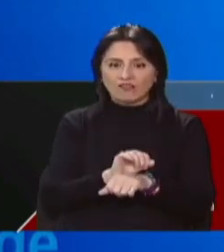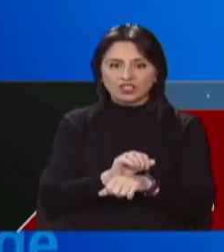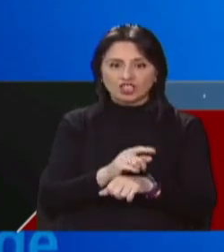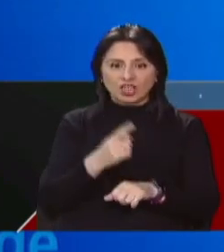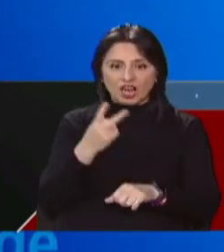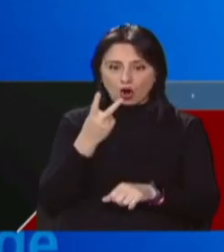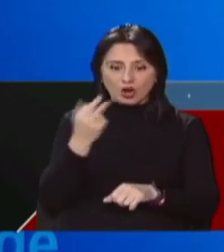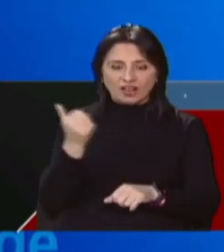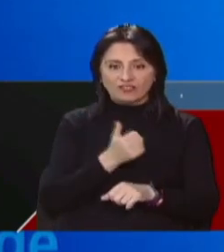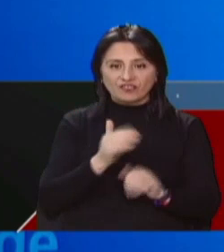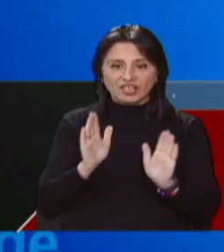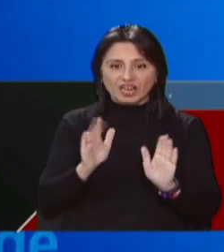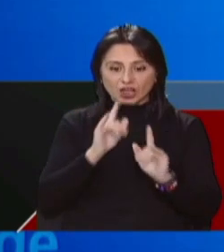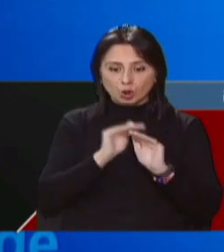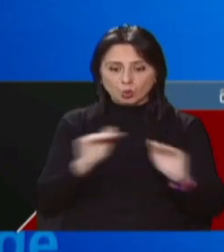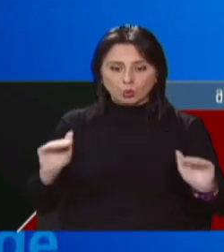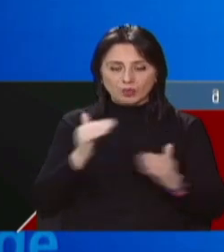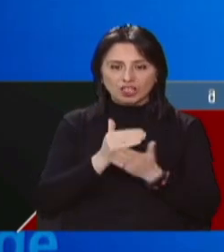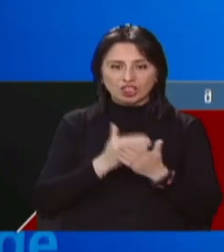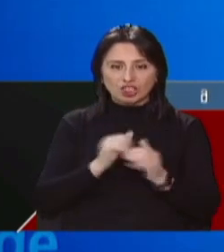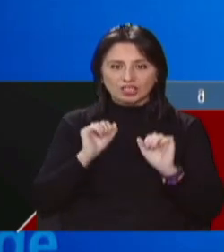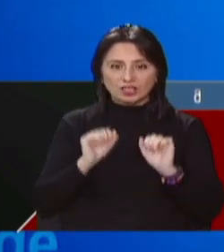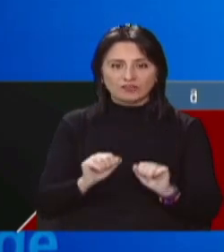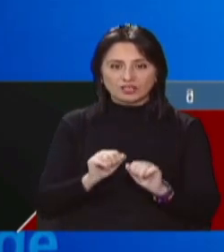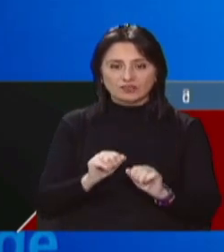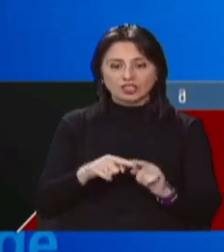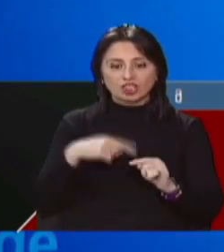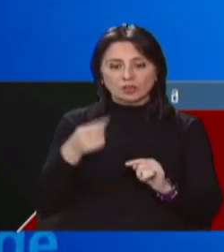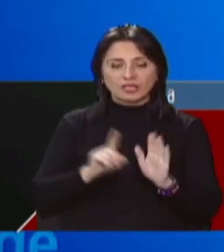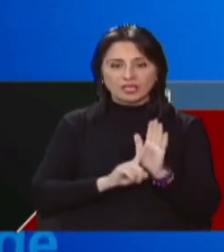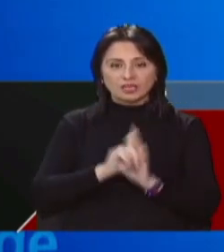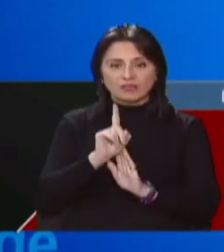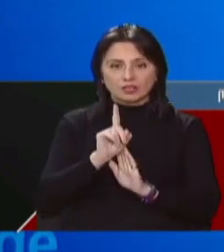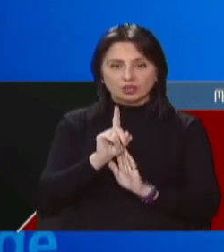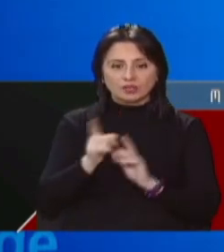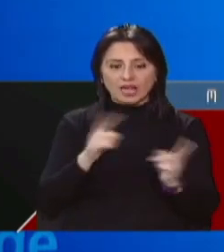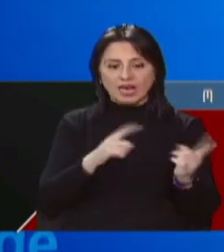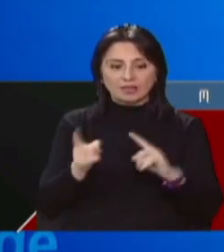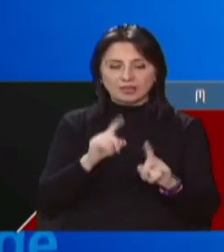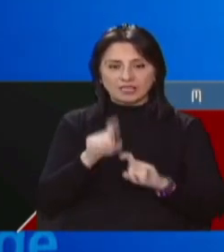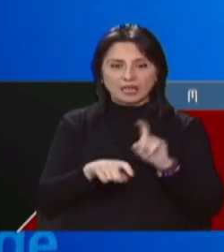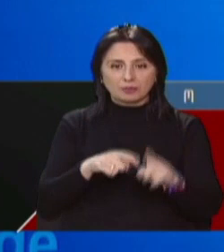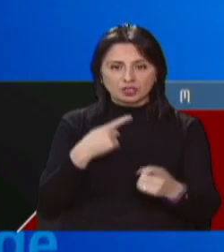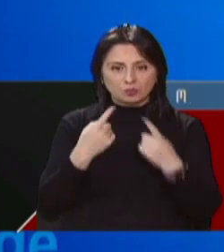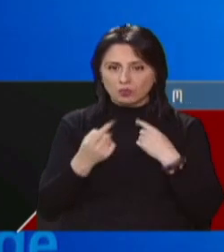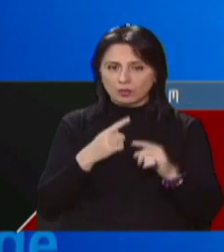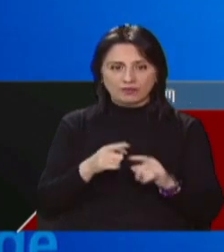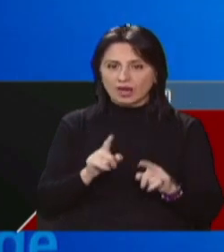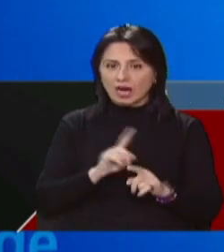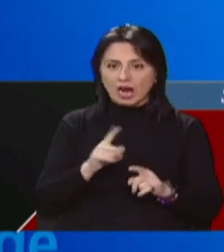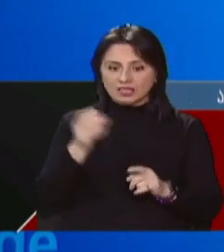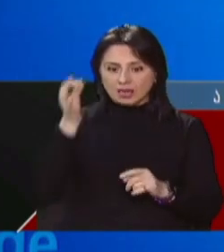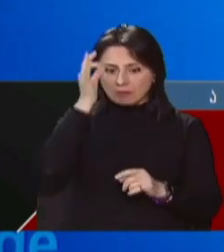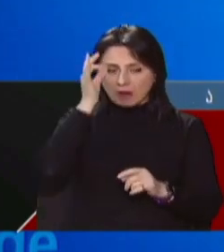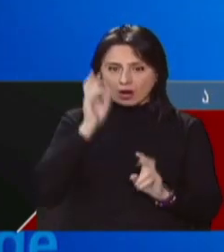ერთ ორკვირიანი დუმის რეჟიმი უნდა დავიცვათ და შემდეგ დავიწყოთ ერთმანეთისკენ ნაბიჯების გადადგმა, იმიტომ რომ ეს რაღაც